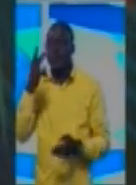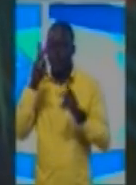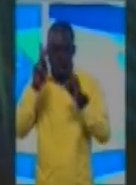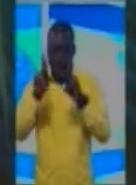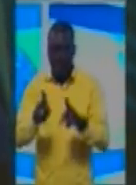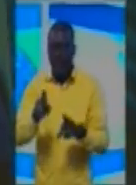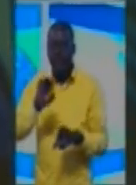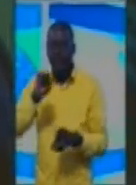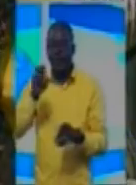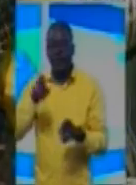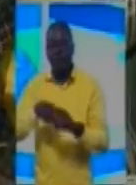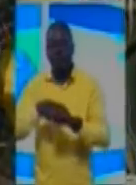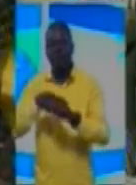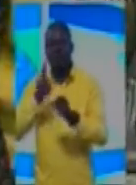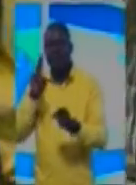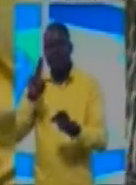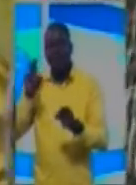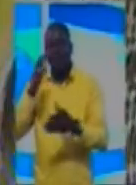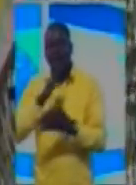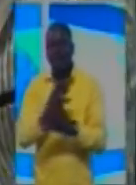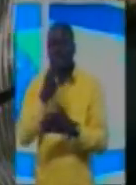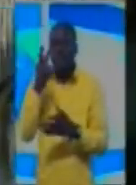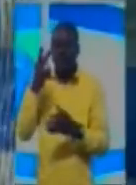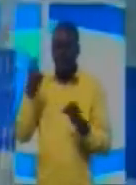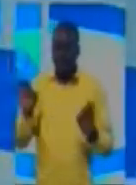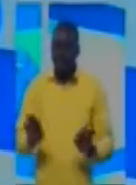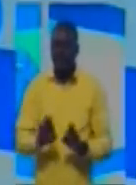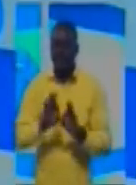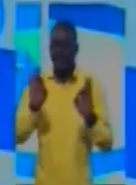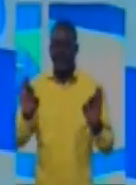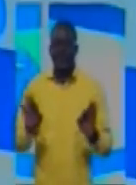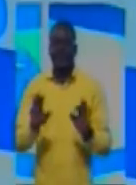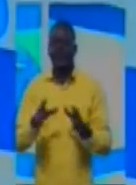FILEP disparus entre deux festivals.